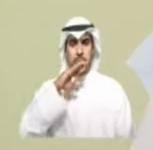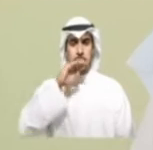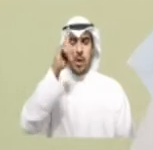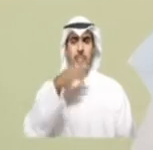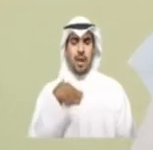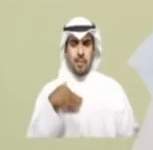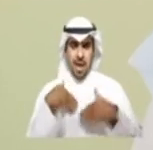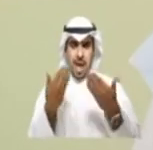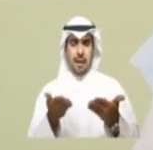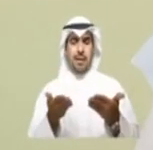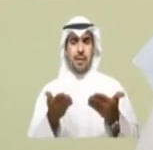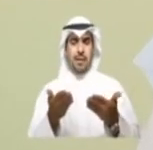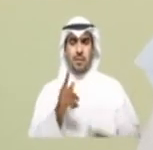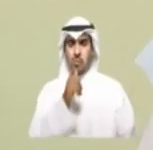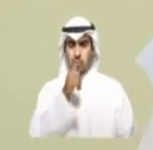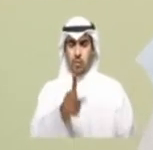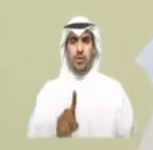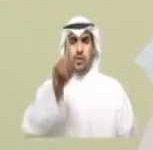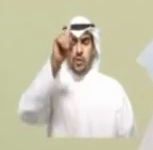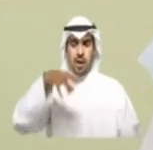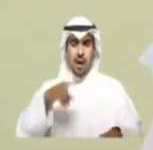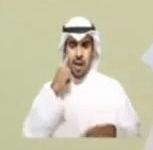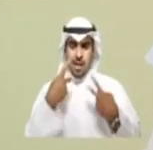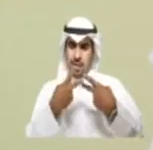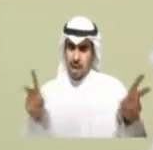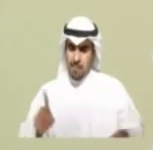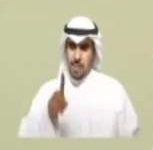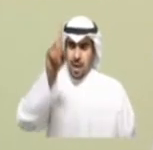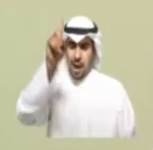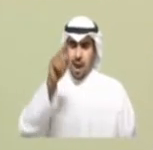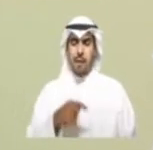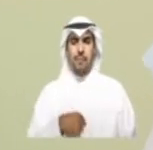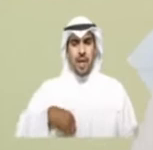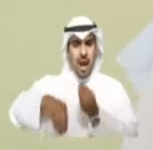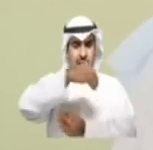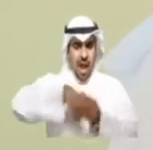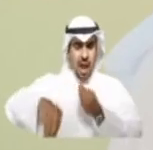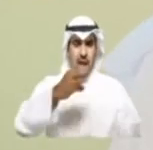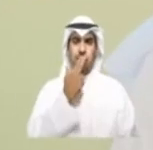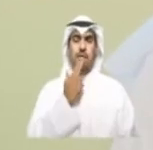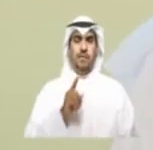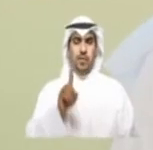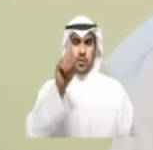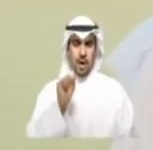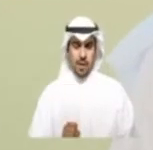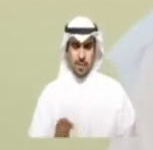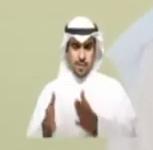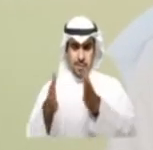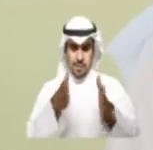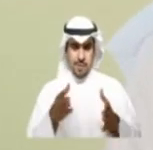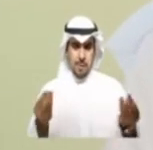الحمد، ونقول لهم جميعا تقبل الله طاعتهم وحج مبرور. معنا الآن السيد محمد ناصر